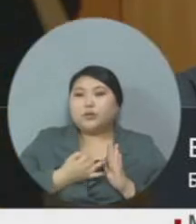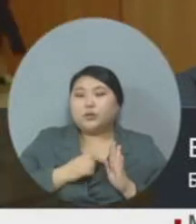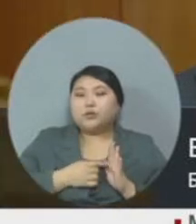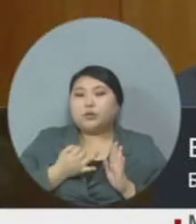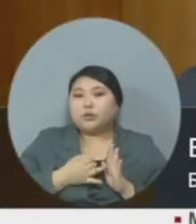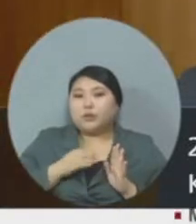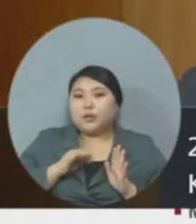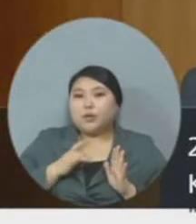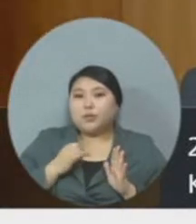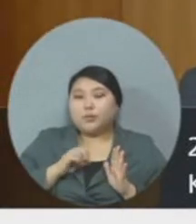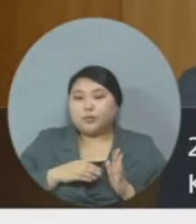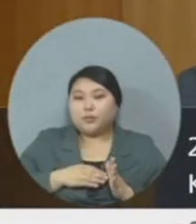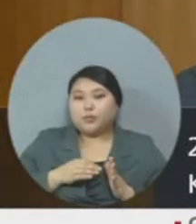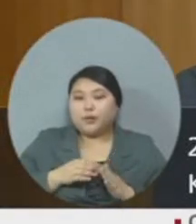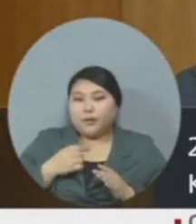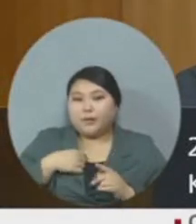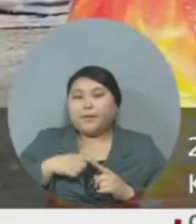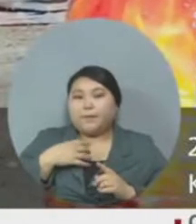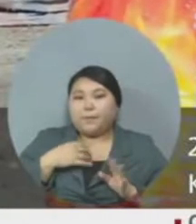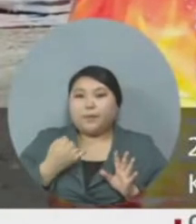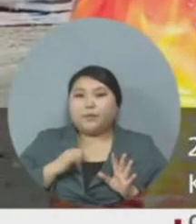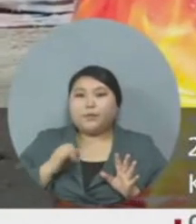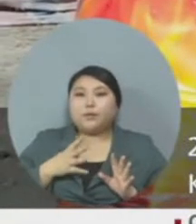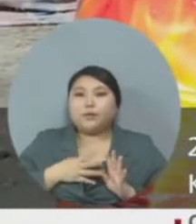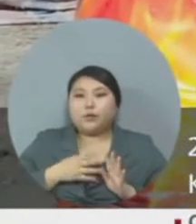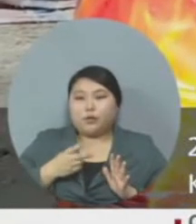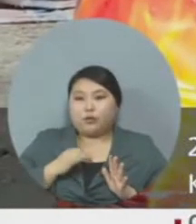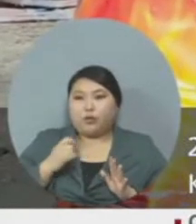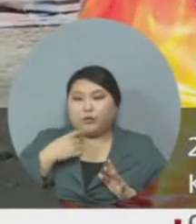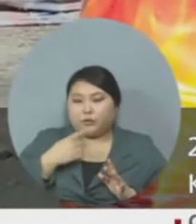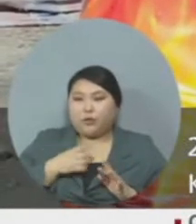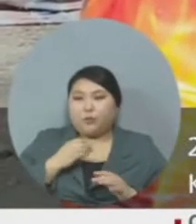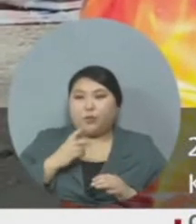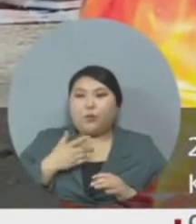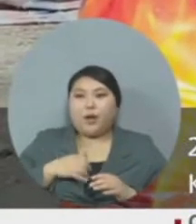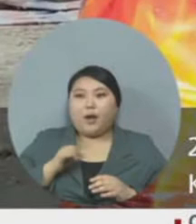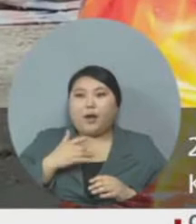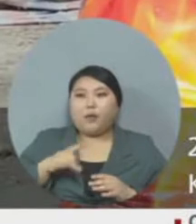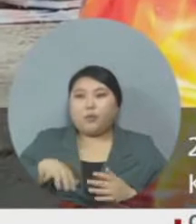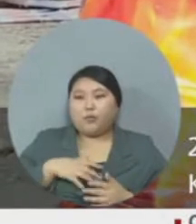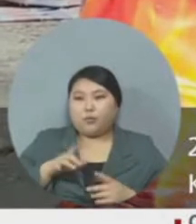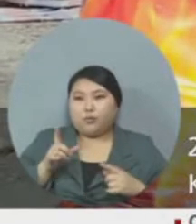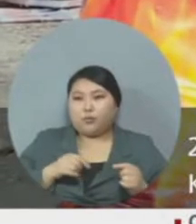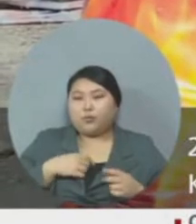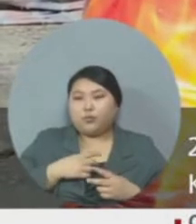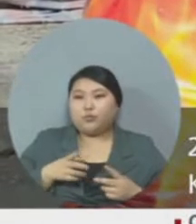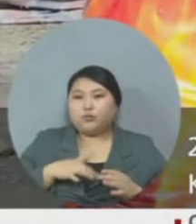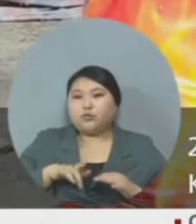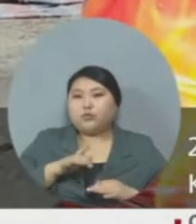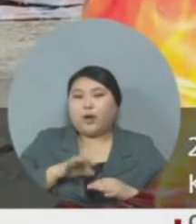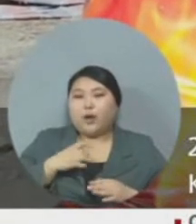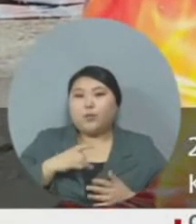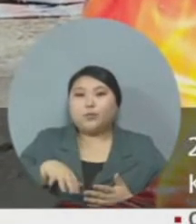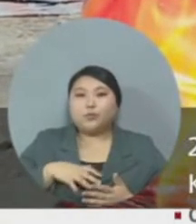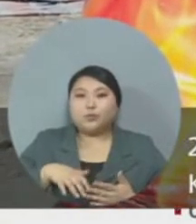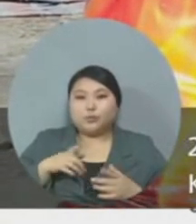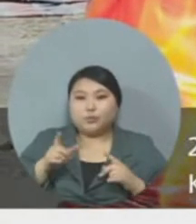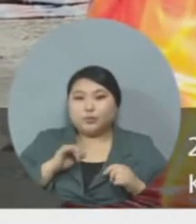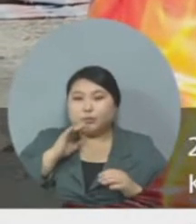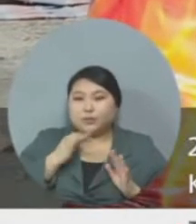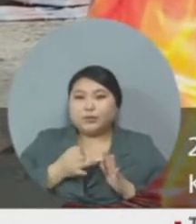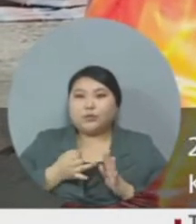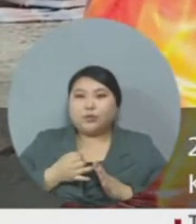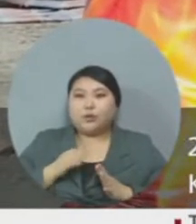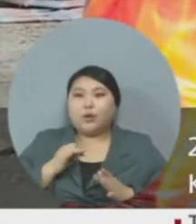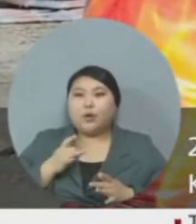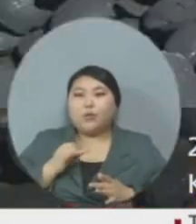27.7 тэрбум төгрөг 620 мянган тонны асуудал хэрэгжиж байна. 2020 онд агаарын бохирдлыг бууруулах үндэсний төвд агаарын бохирдлыг бууруулахад 77